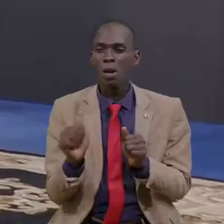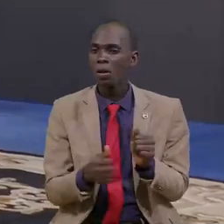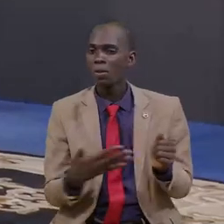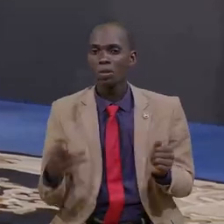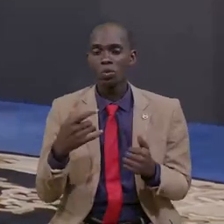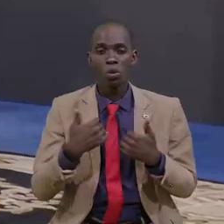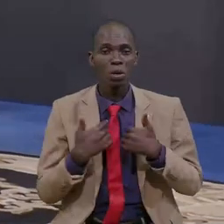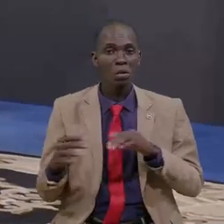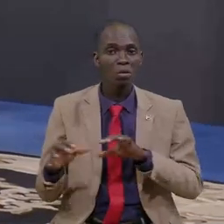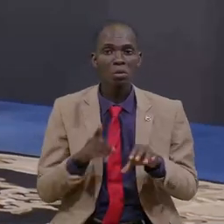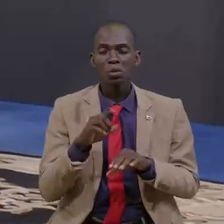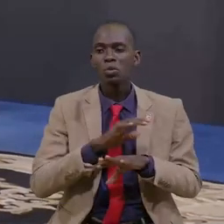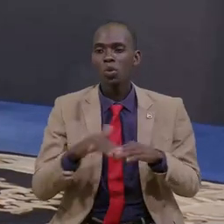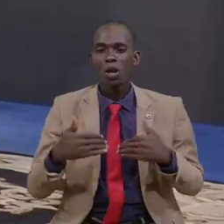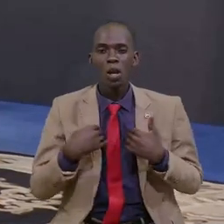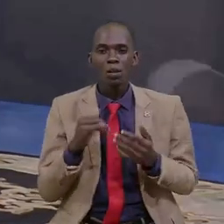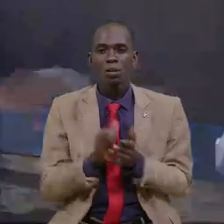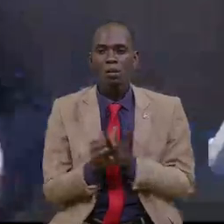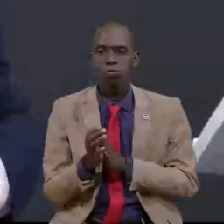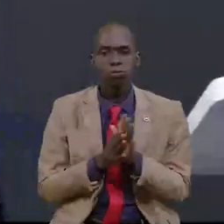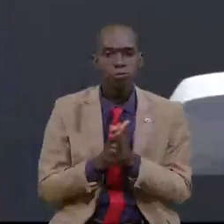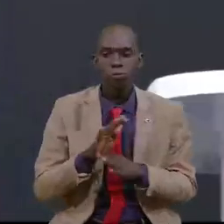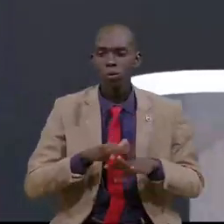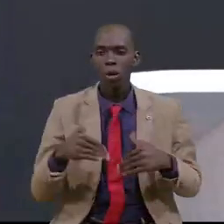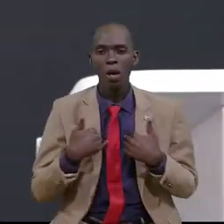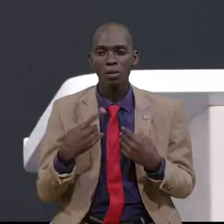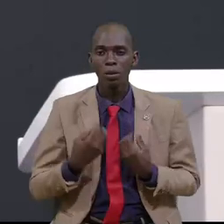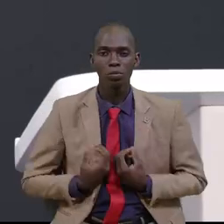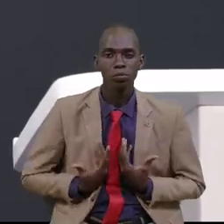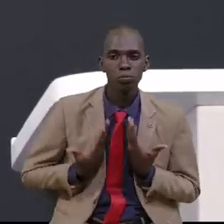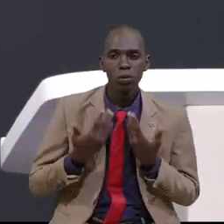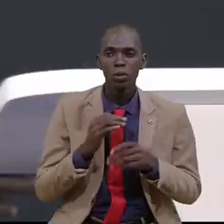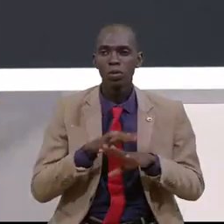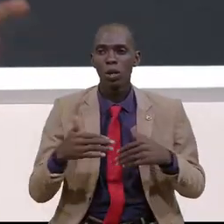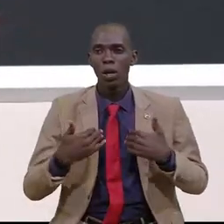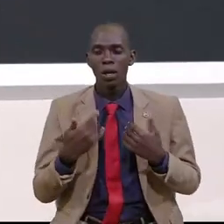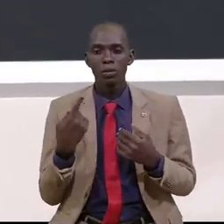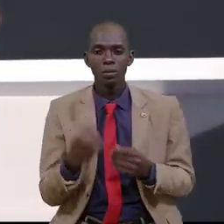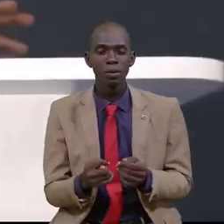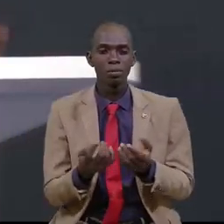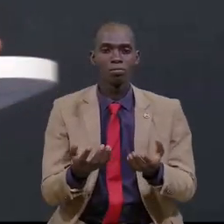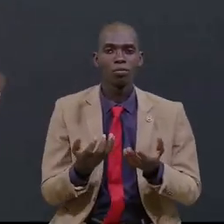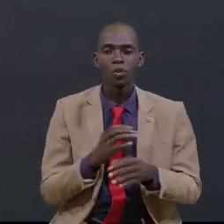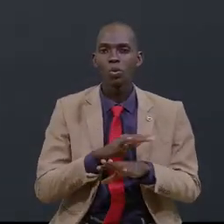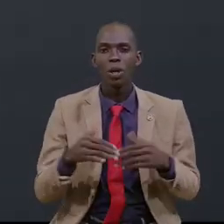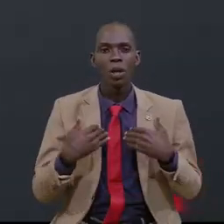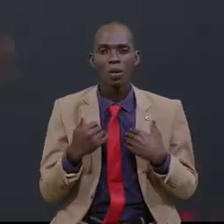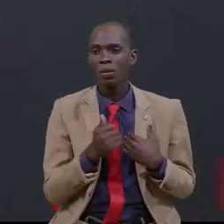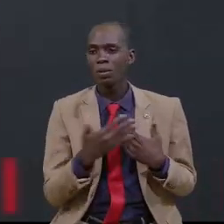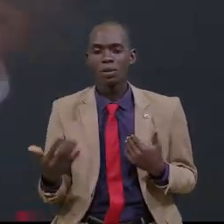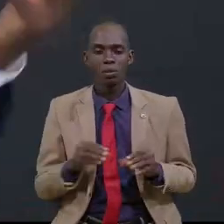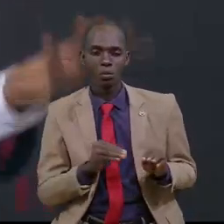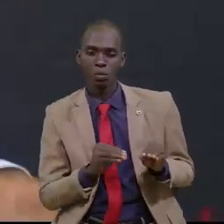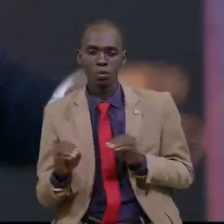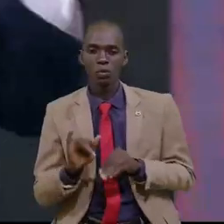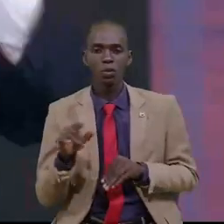avez fait, vous n'aurez même pas l'empressement, vous n'aurez pas le désir, vous n'aurez pas la passion, vous n'aurez pas la